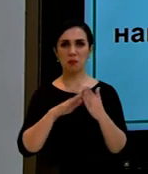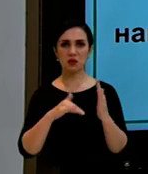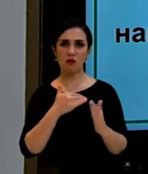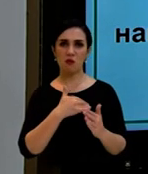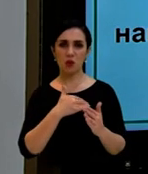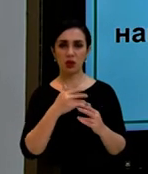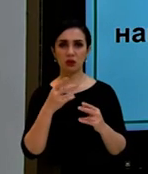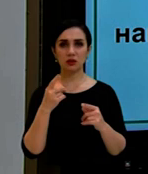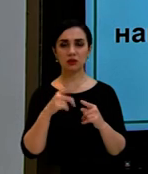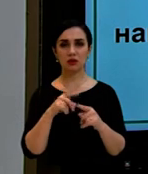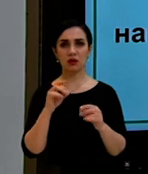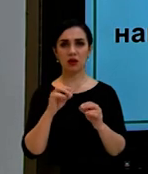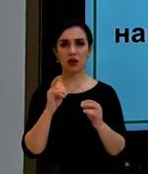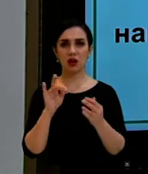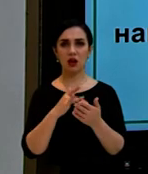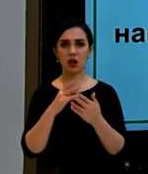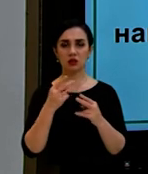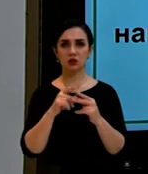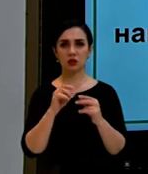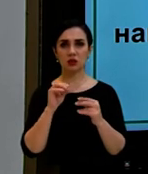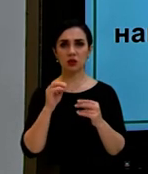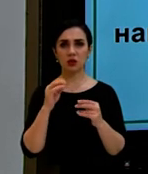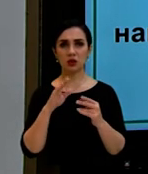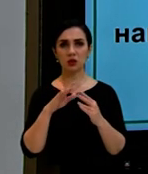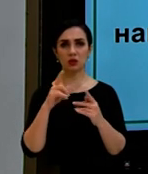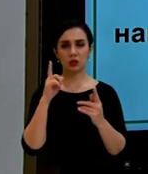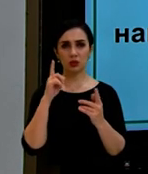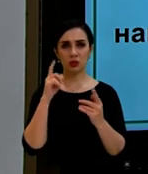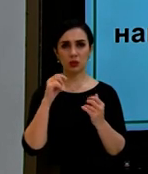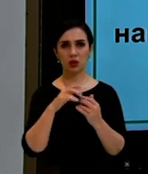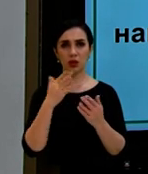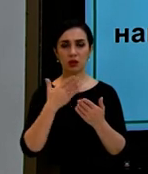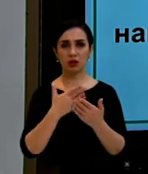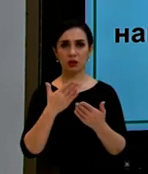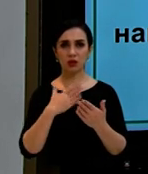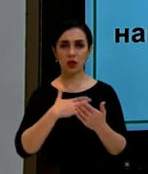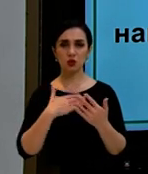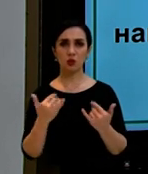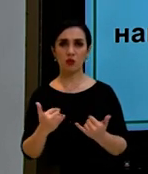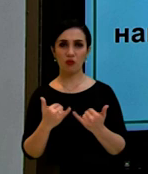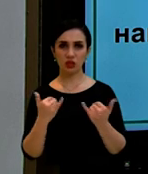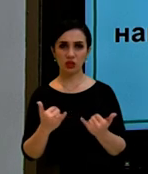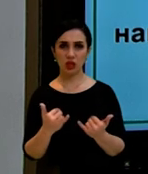простодушен расчетлив и безрассуден наш уважаемый